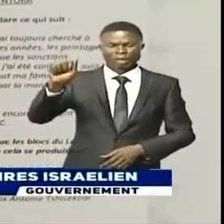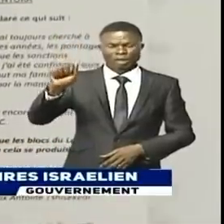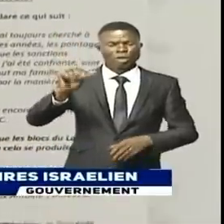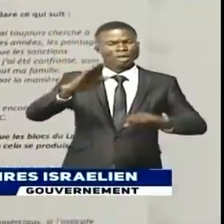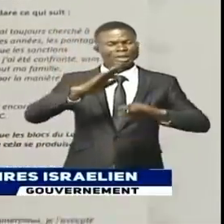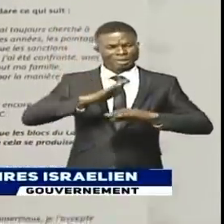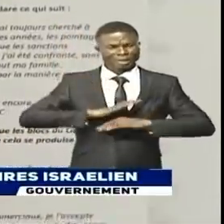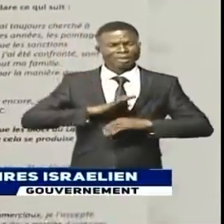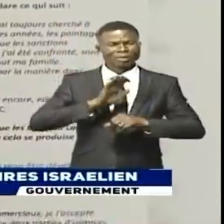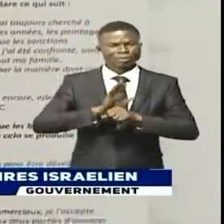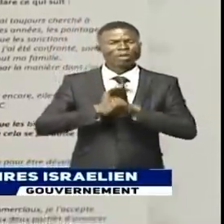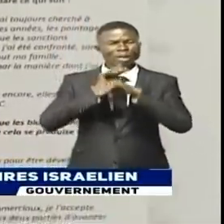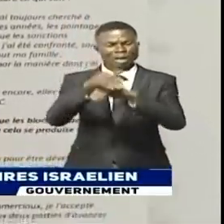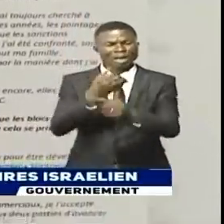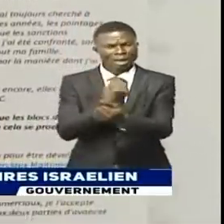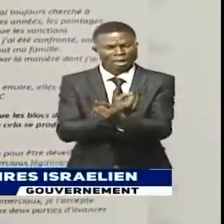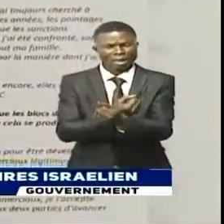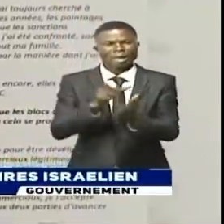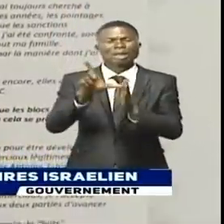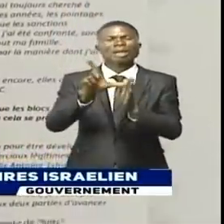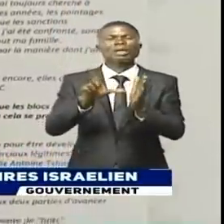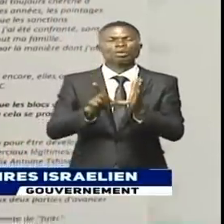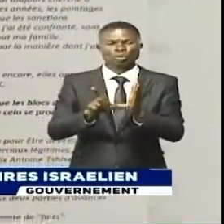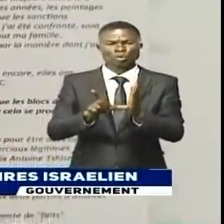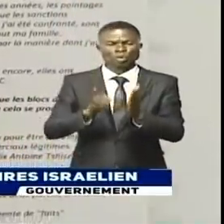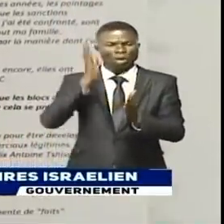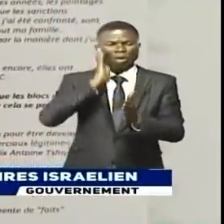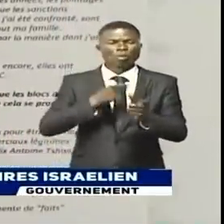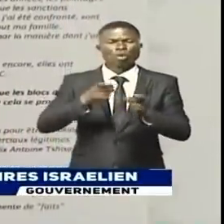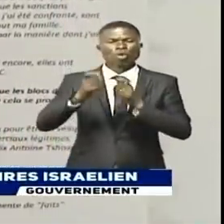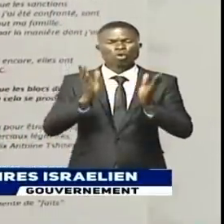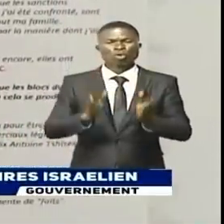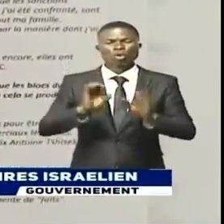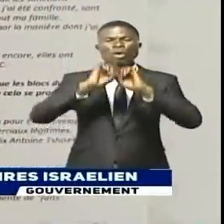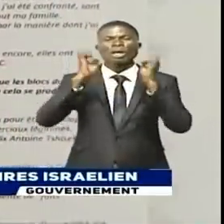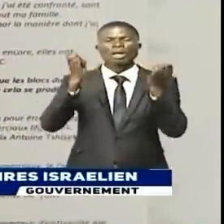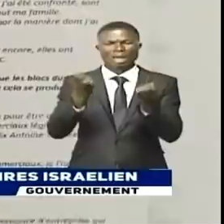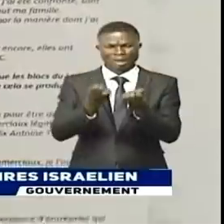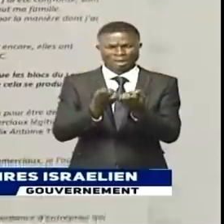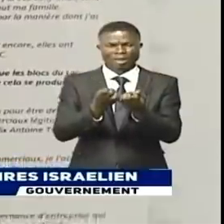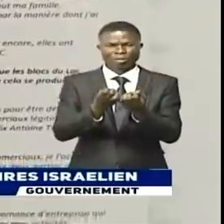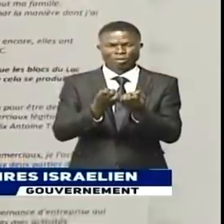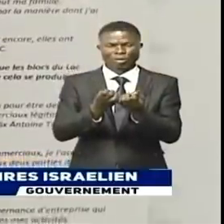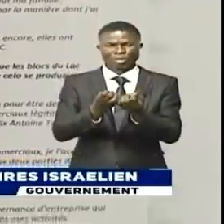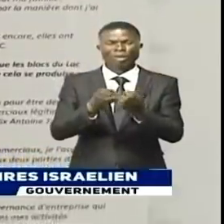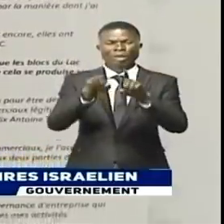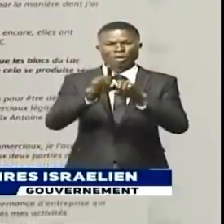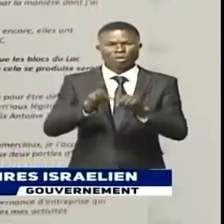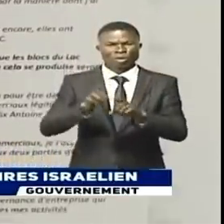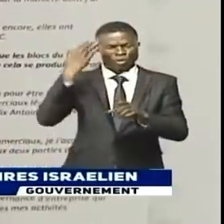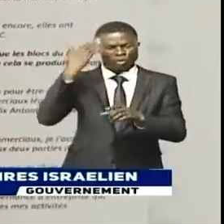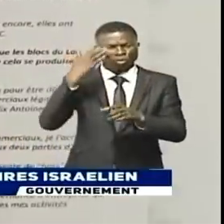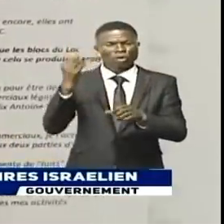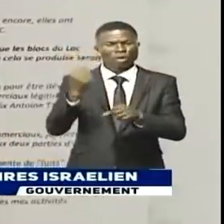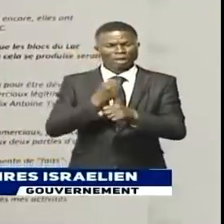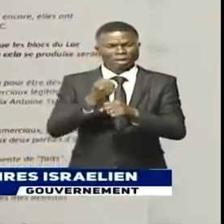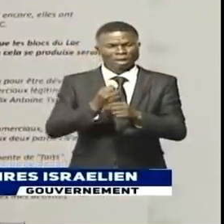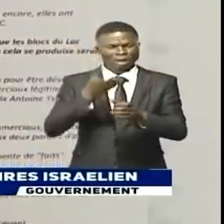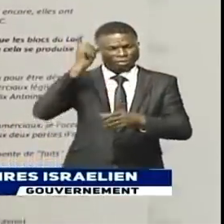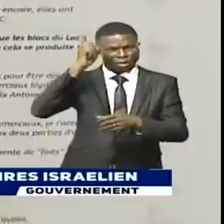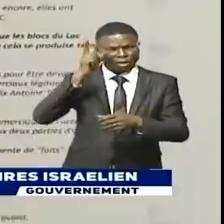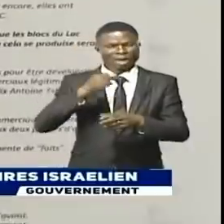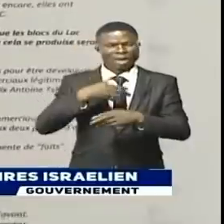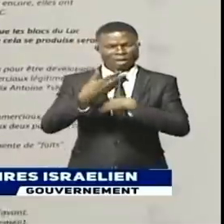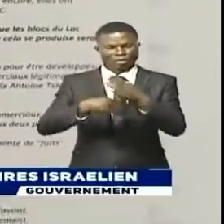engagés à respecter les procédures de bonne gouvernance d'entreprise qui a été et qui ont été mises en oeuvre et assurer